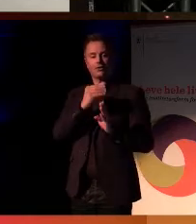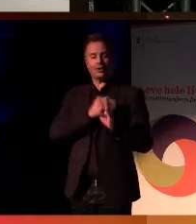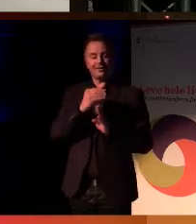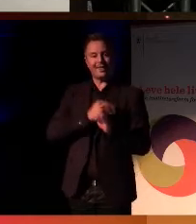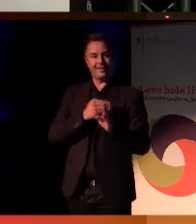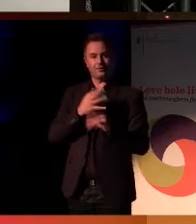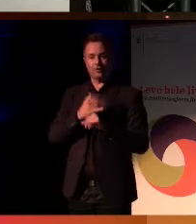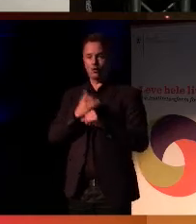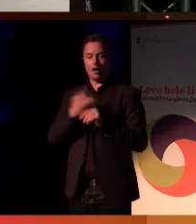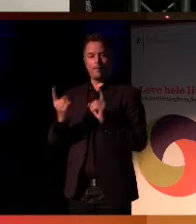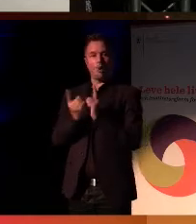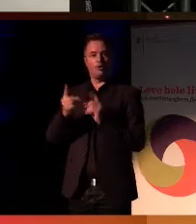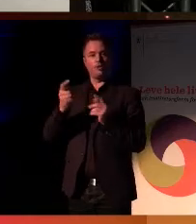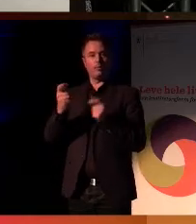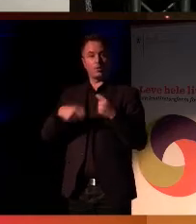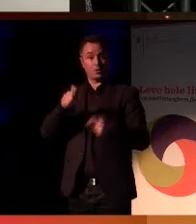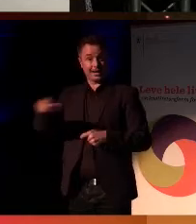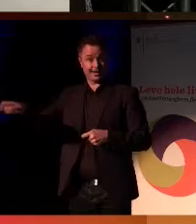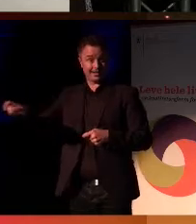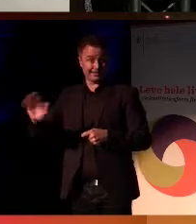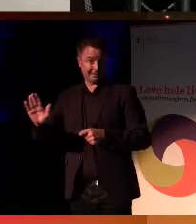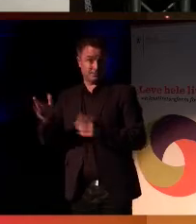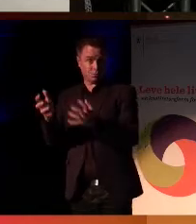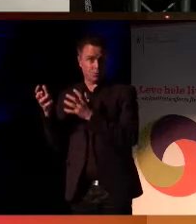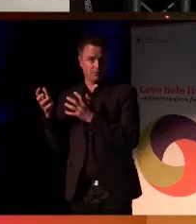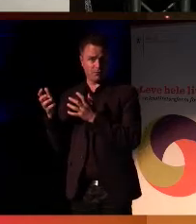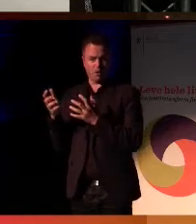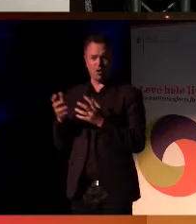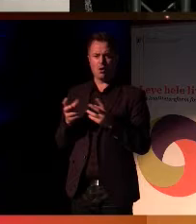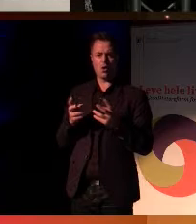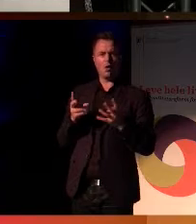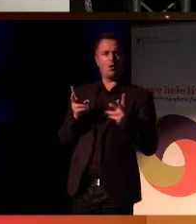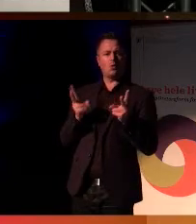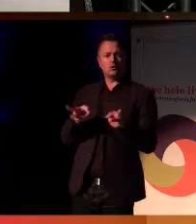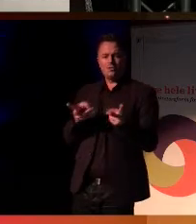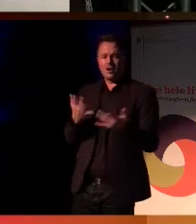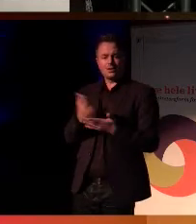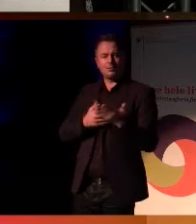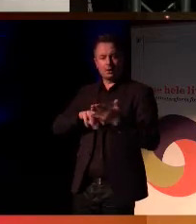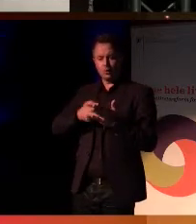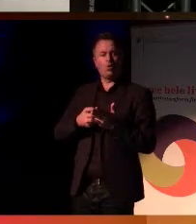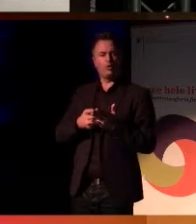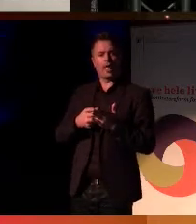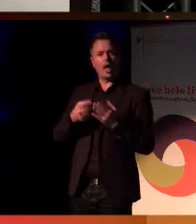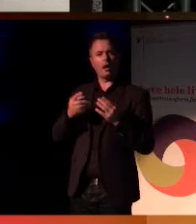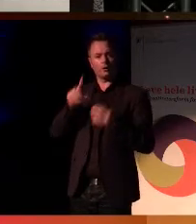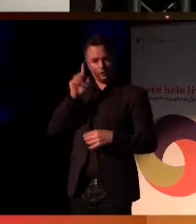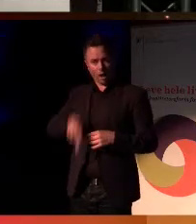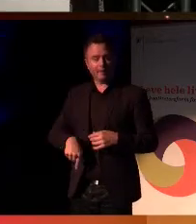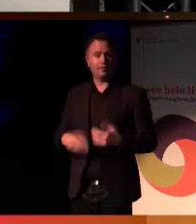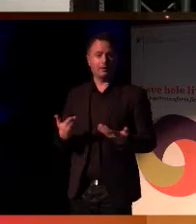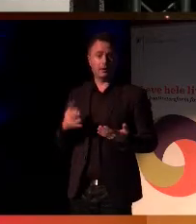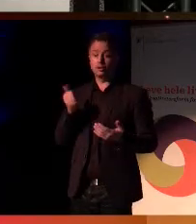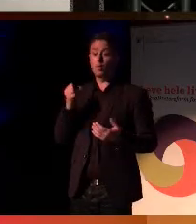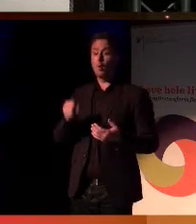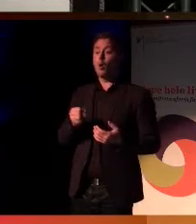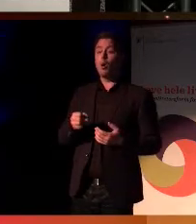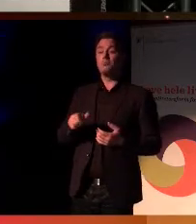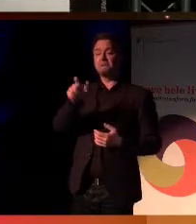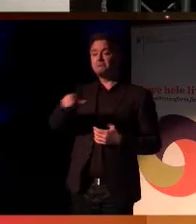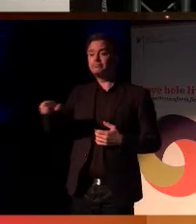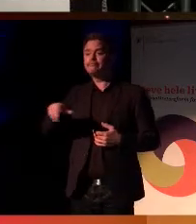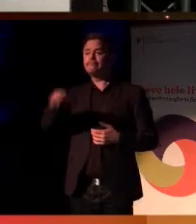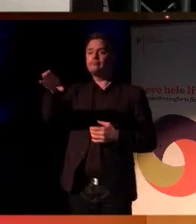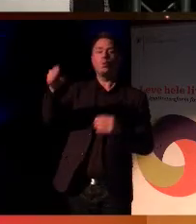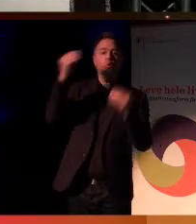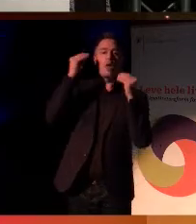hvilke metoder du behersker. Kanskje du må ha hjelp til å gjennomføre et prosjekt, kanskje du må sende noen på en utdanning for å lære seg en metode,